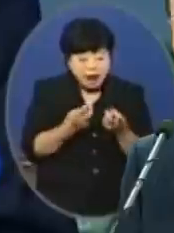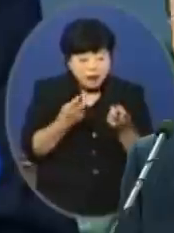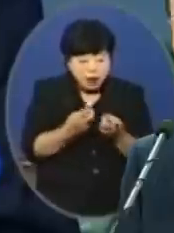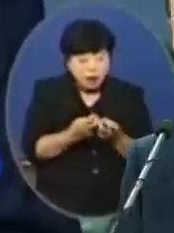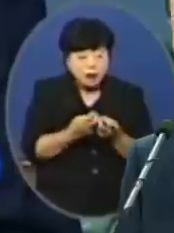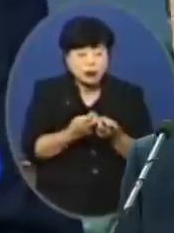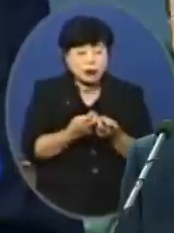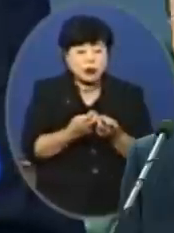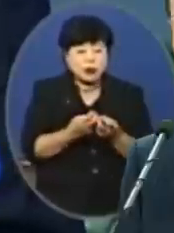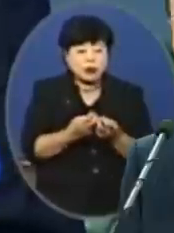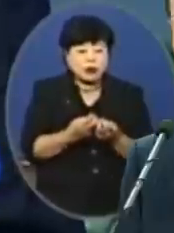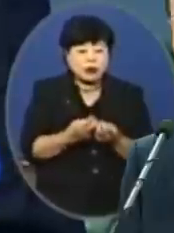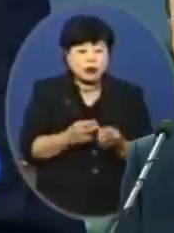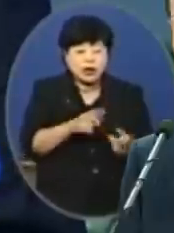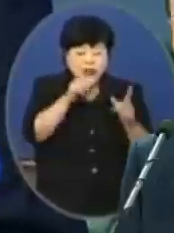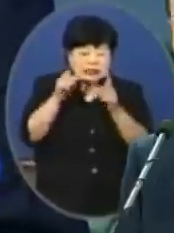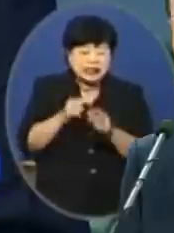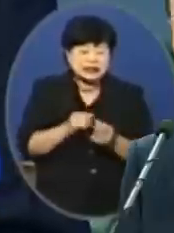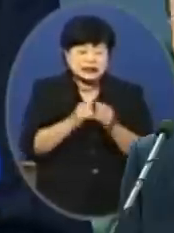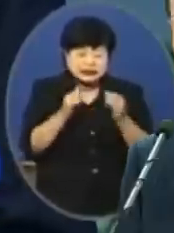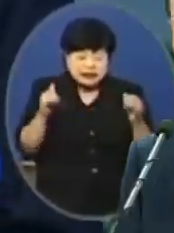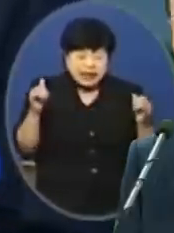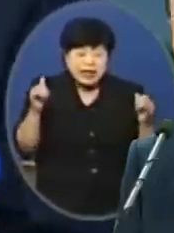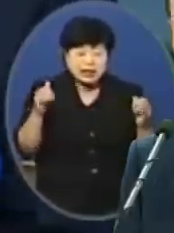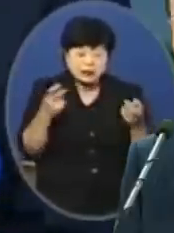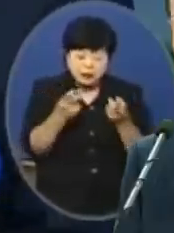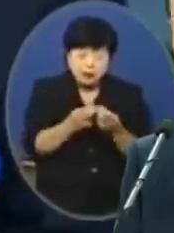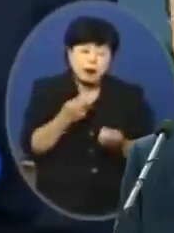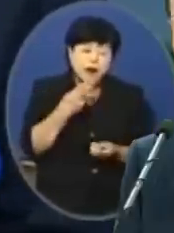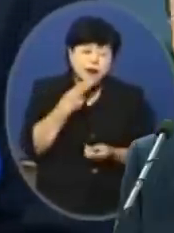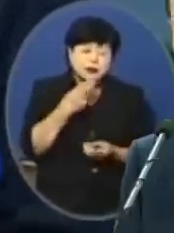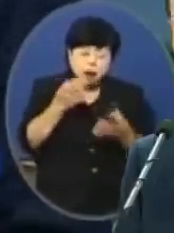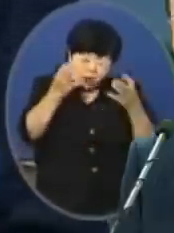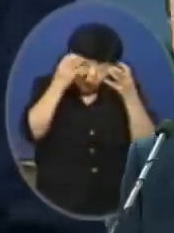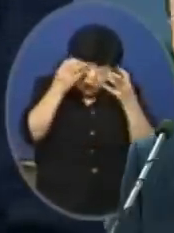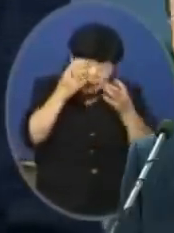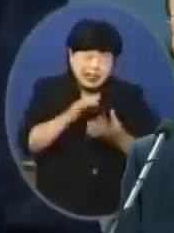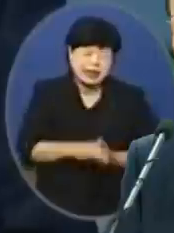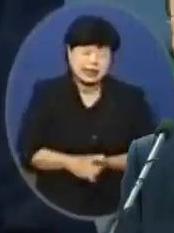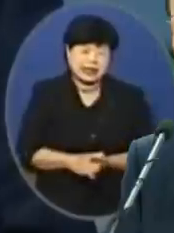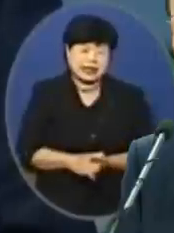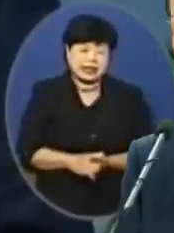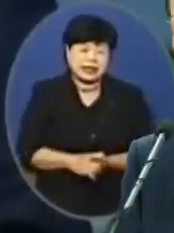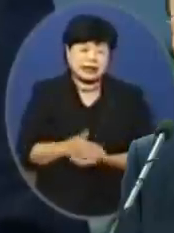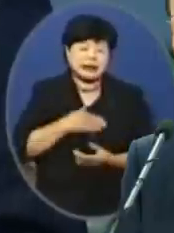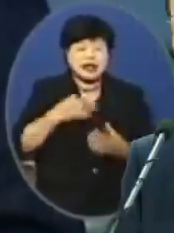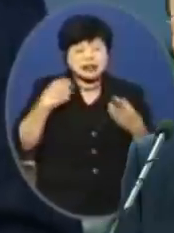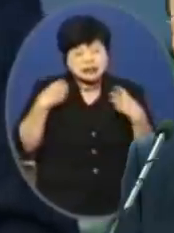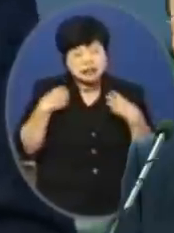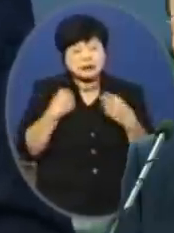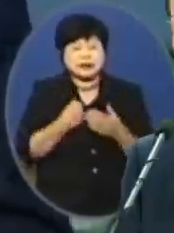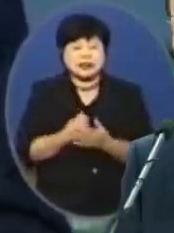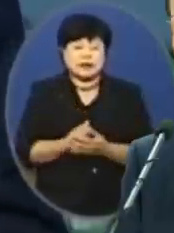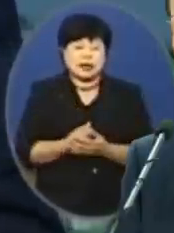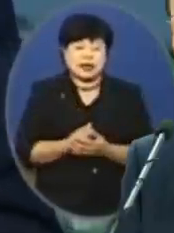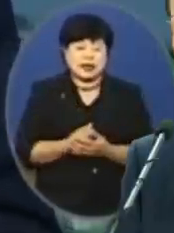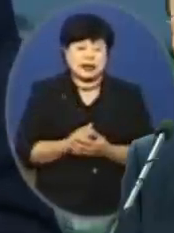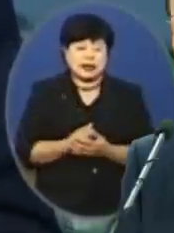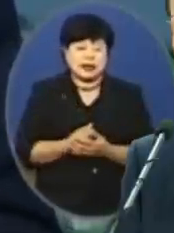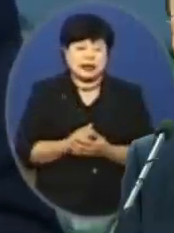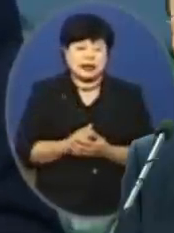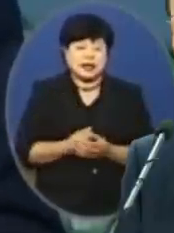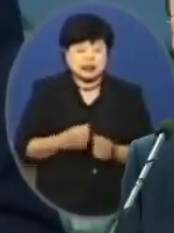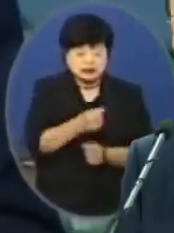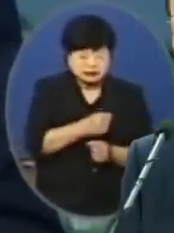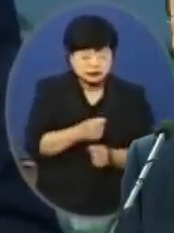방법으로 인생을 살아가는 사람은 별 도리 없이 굉장히 고생을 하게 되는 것입니다. 내 책임이니까,